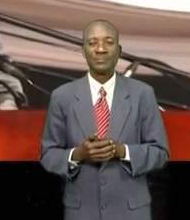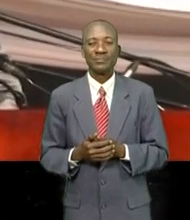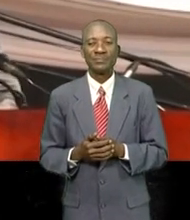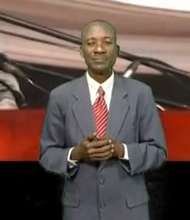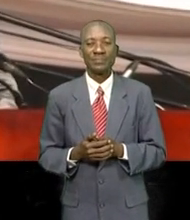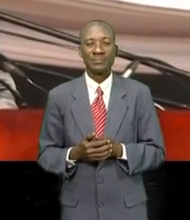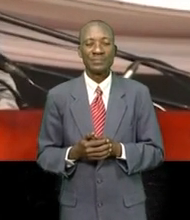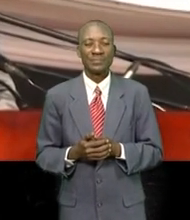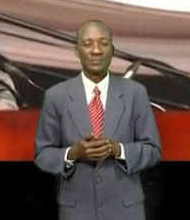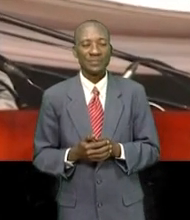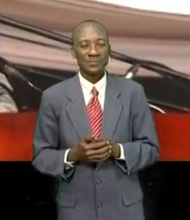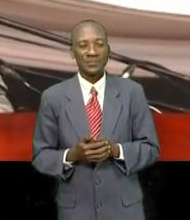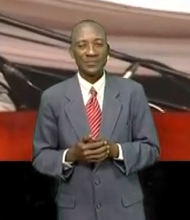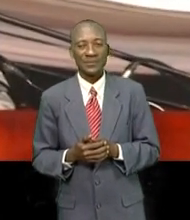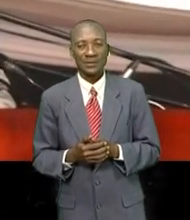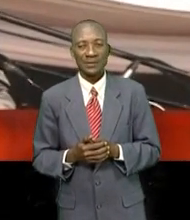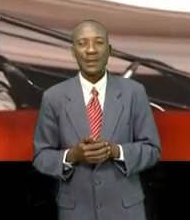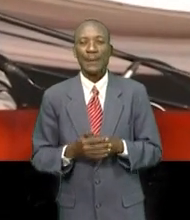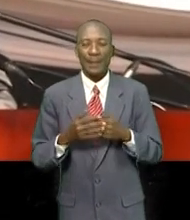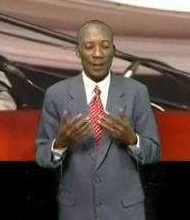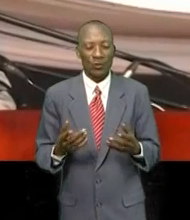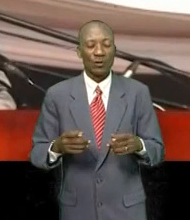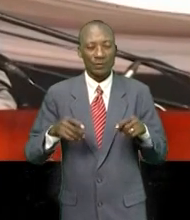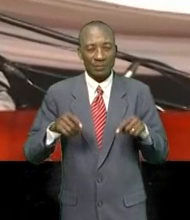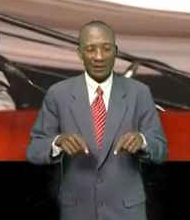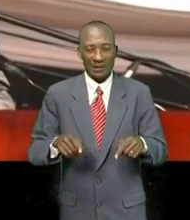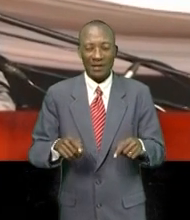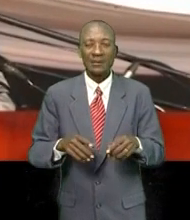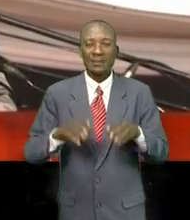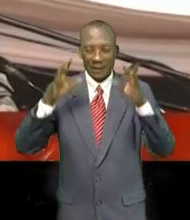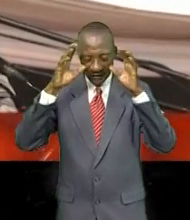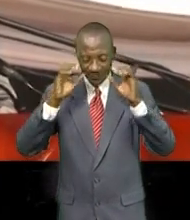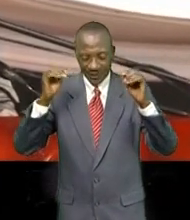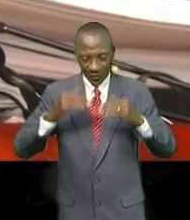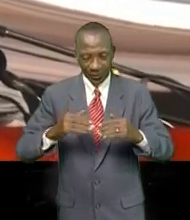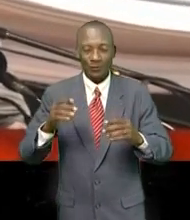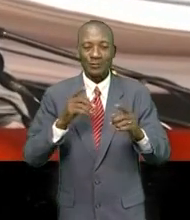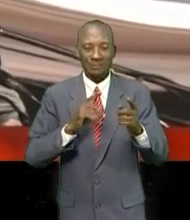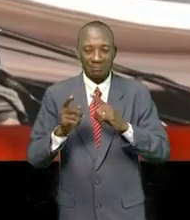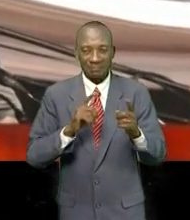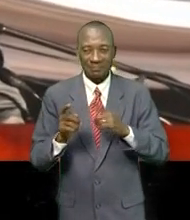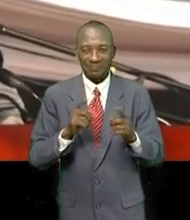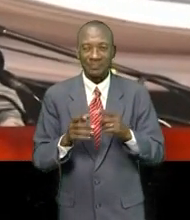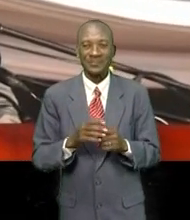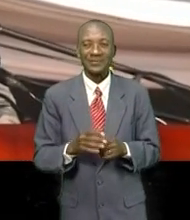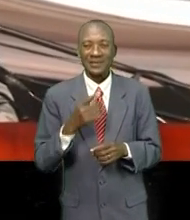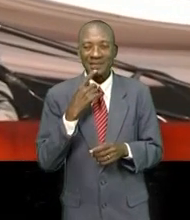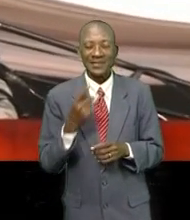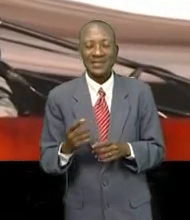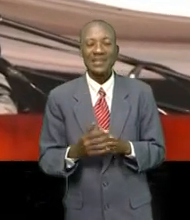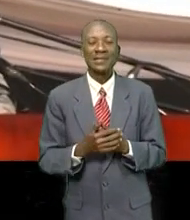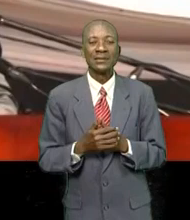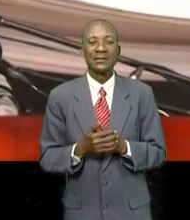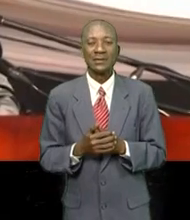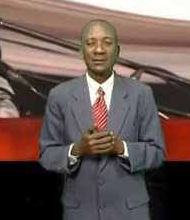y avoir d'intégration économique régionale réelle et efficiente, ni de libre circulation des biens et des services